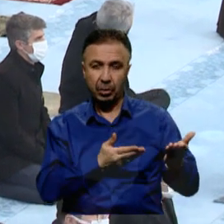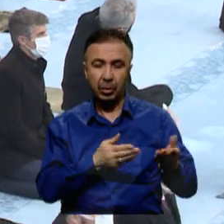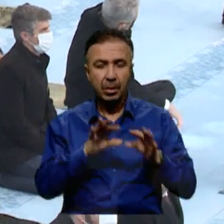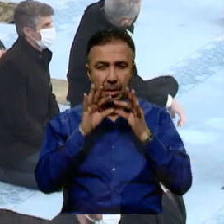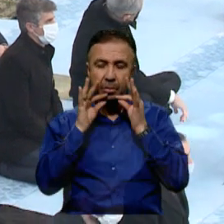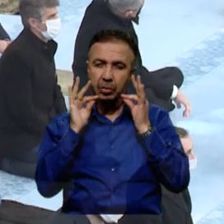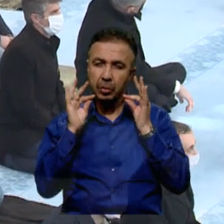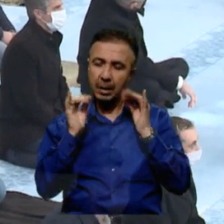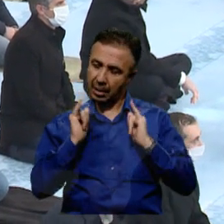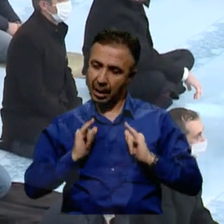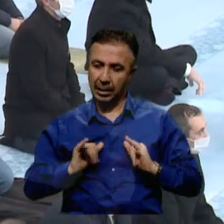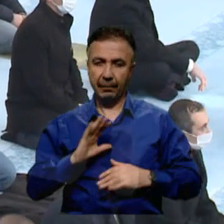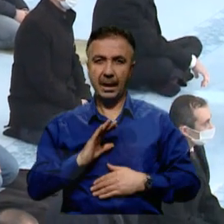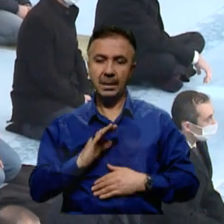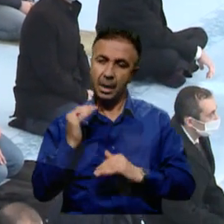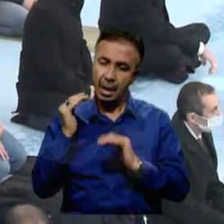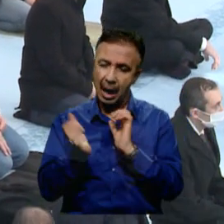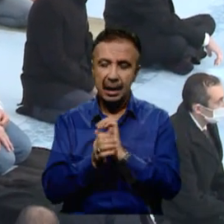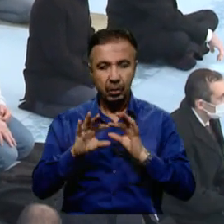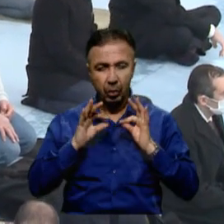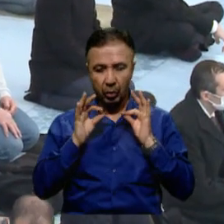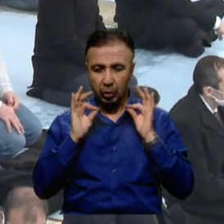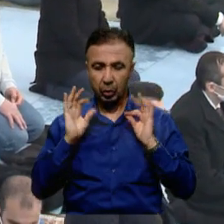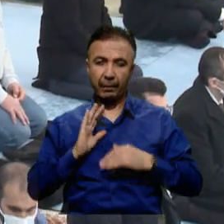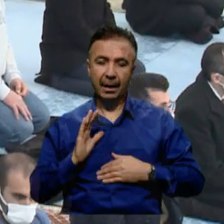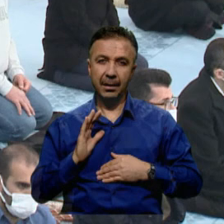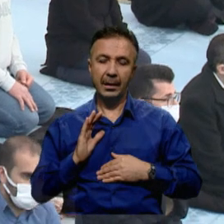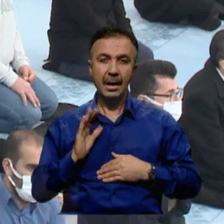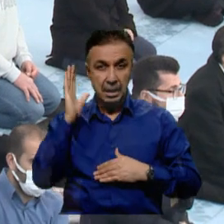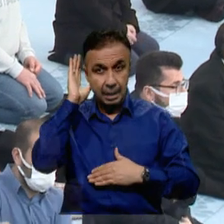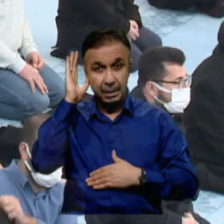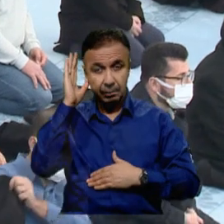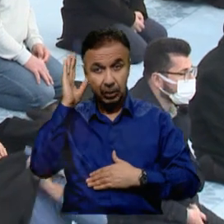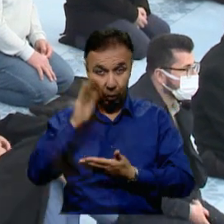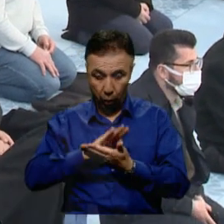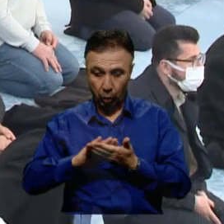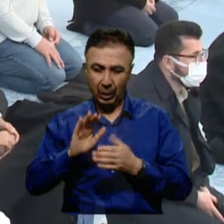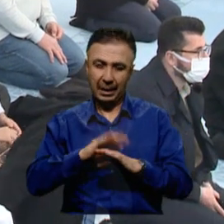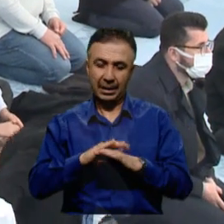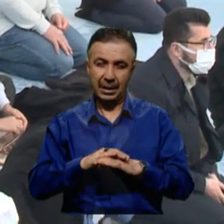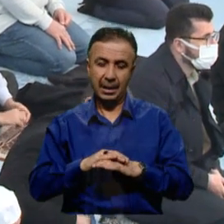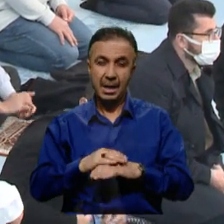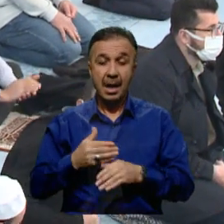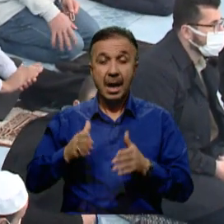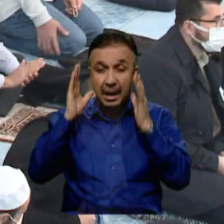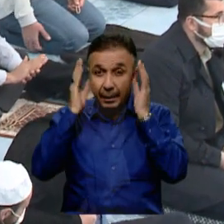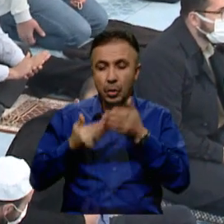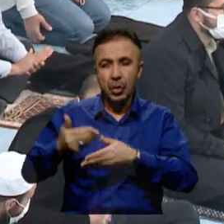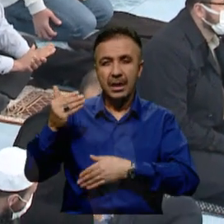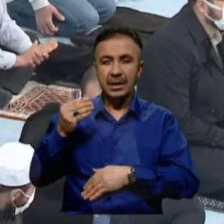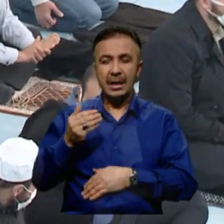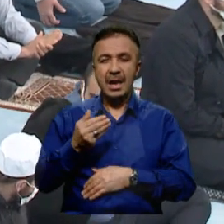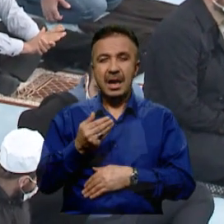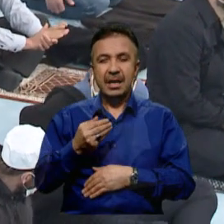var, aile huzuru var, toplum huzuru var. Düzgün kılarsak, namaz öncesi maddi manevi kirlerden arınırsak,